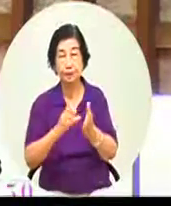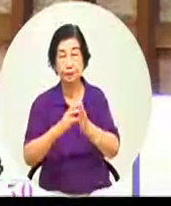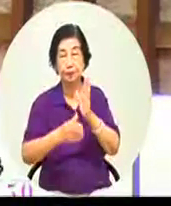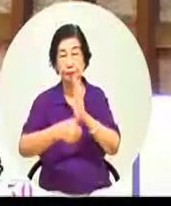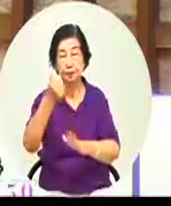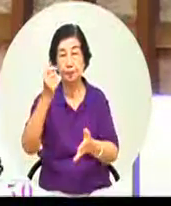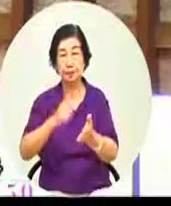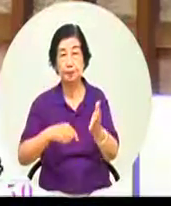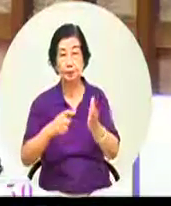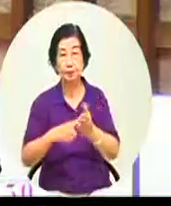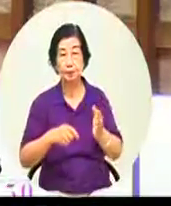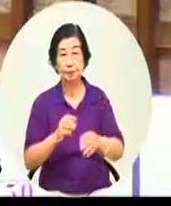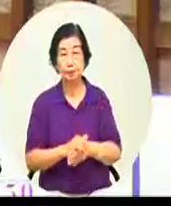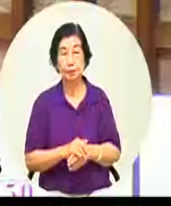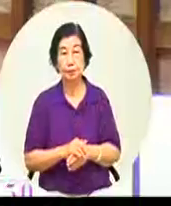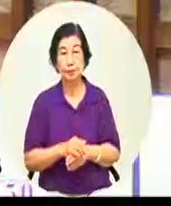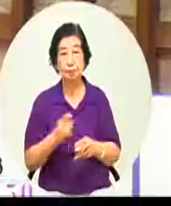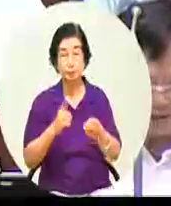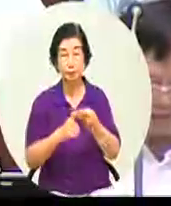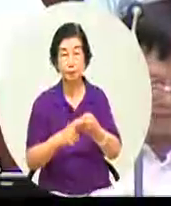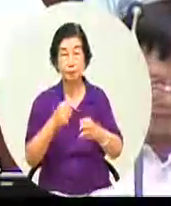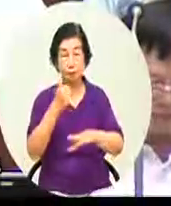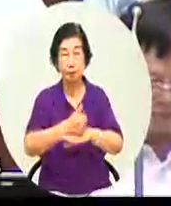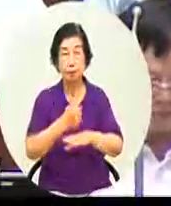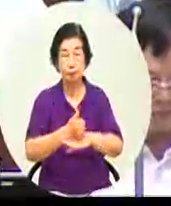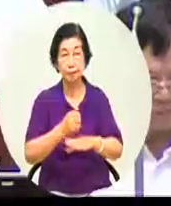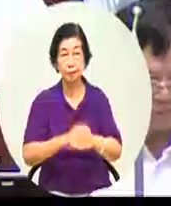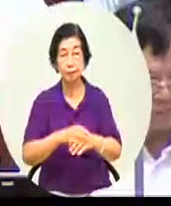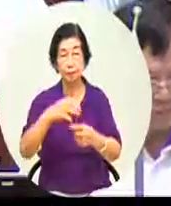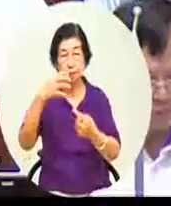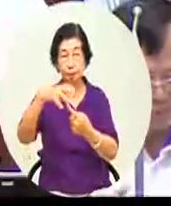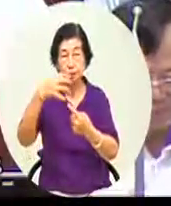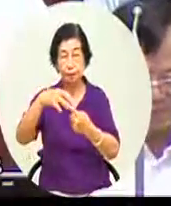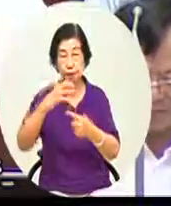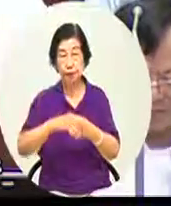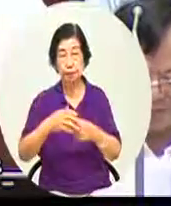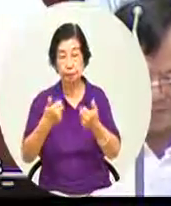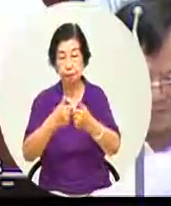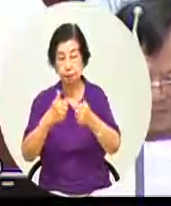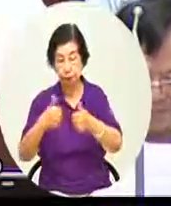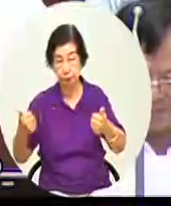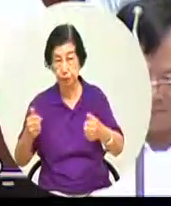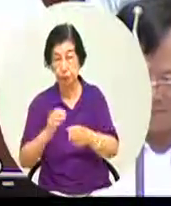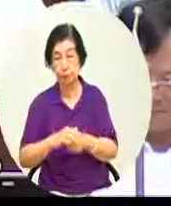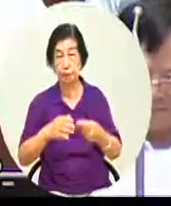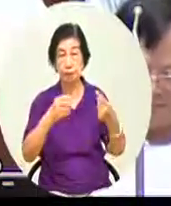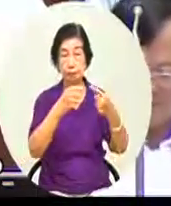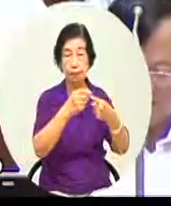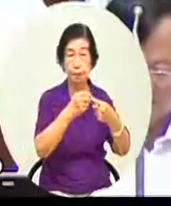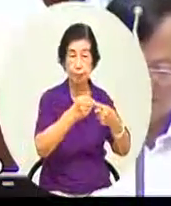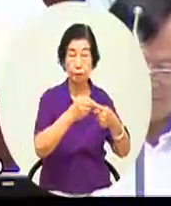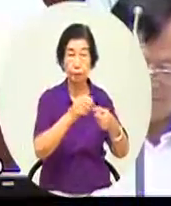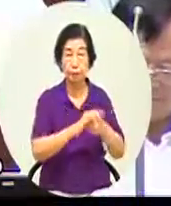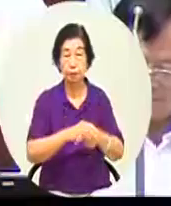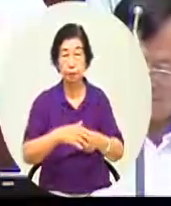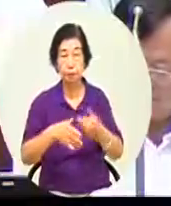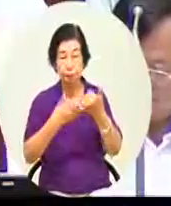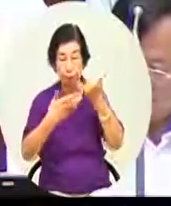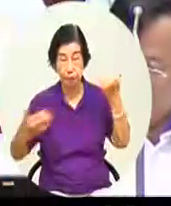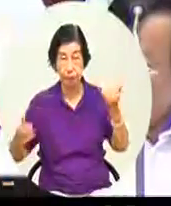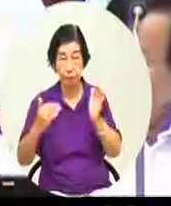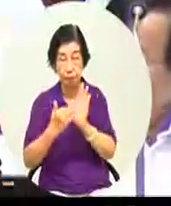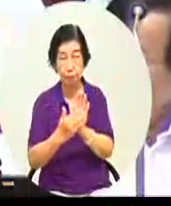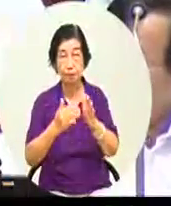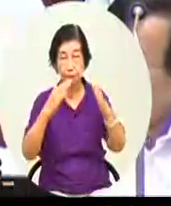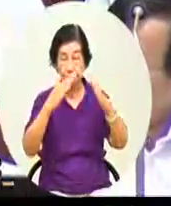好，谢谢主席，谢谢钟议员哈。对，没有错，我分成几个部分来答复。第一个就是针对海防市的部分，港